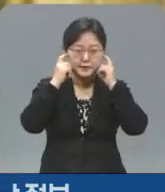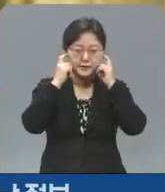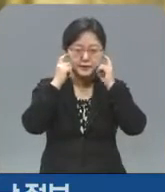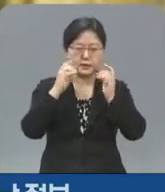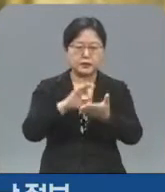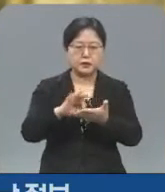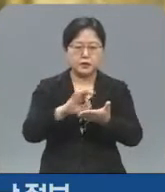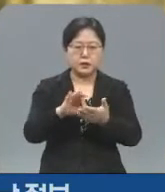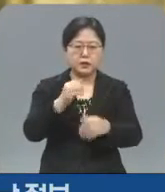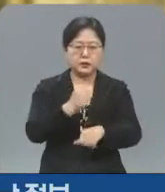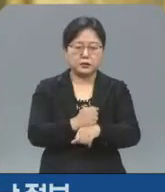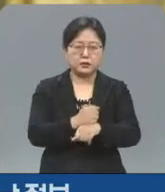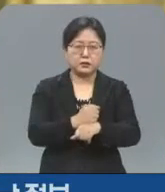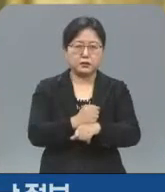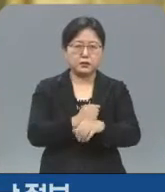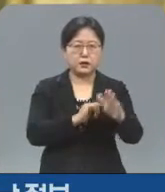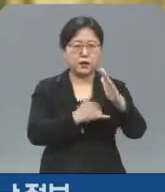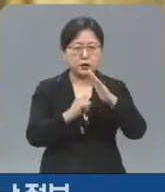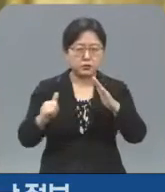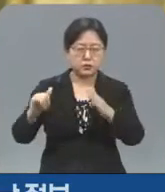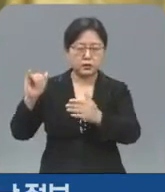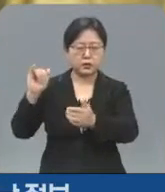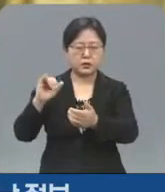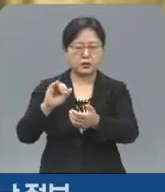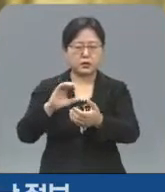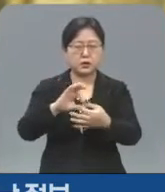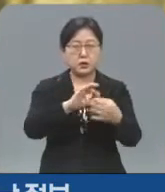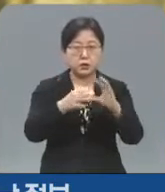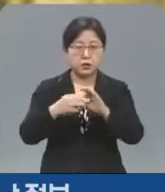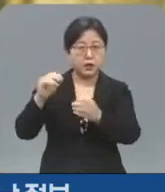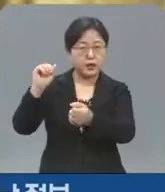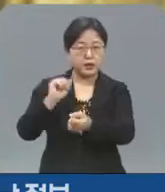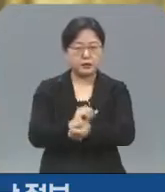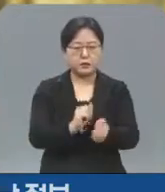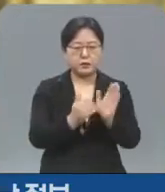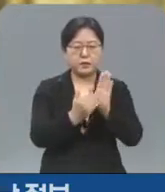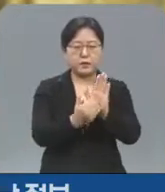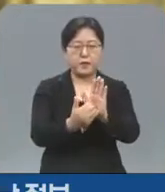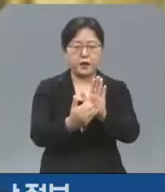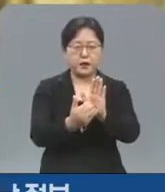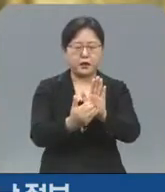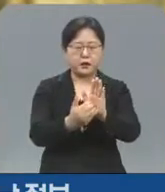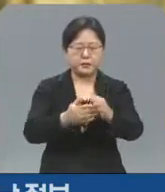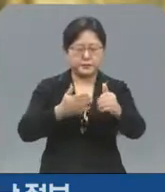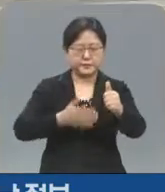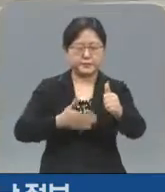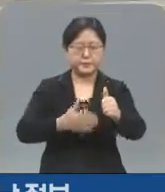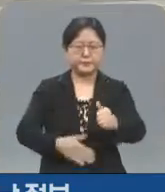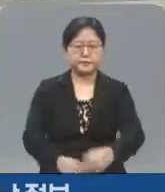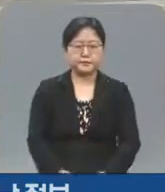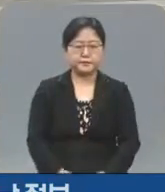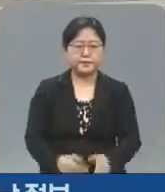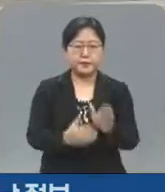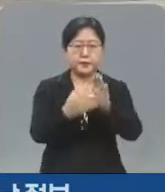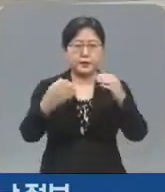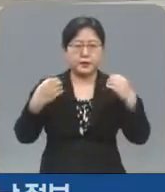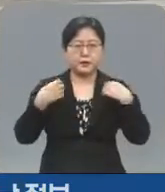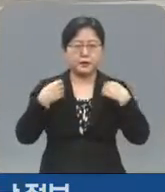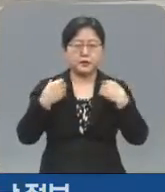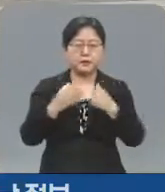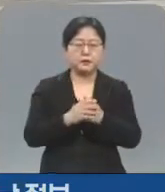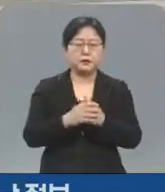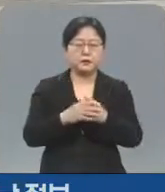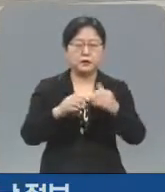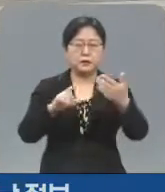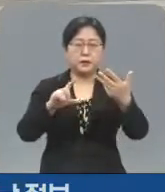좀 착용하셔가지고 혹시 있을지 모르는 이런 가족 간의 연쇄 감염을 좀 사전에 예방. 방역 당국은 이와